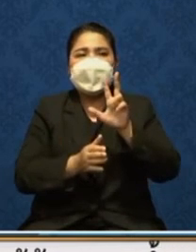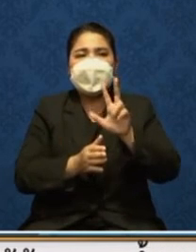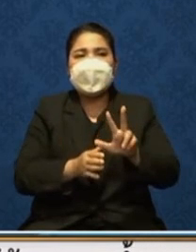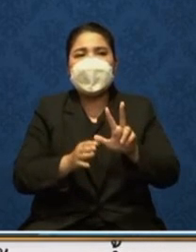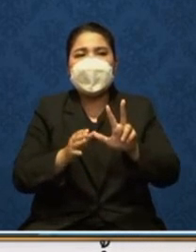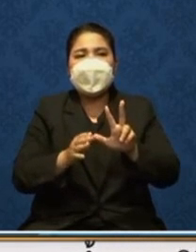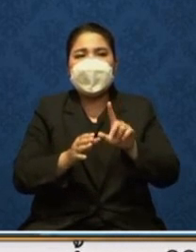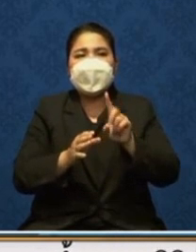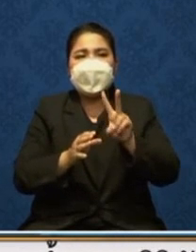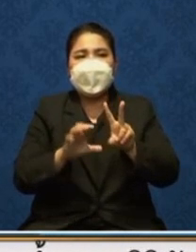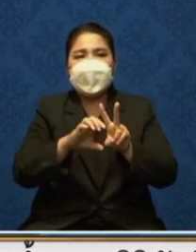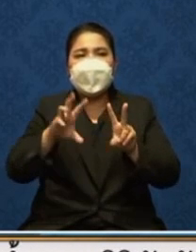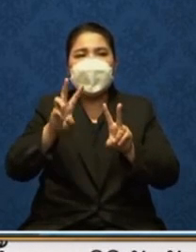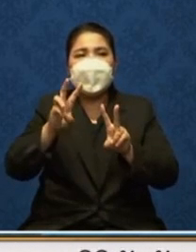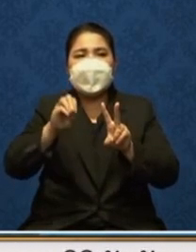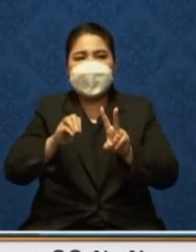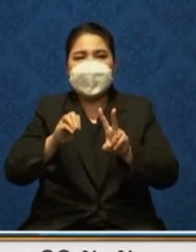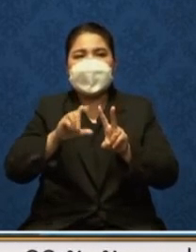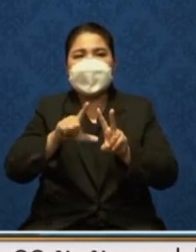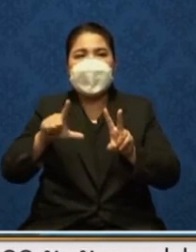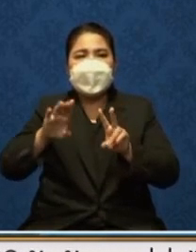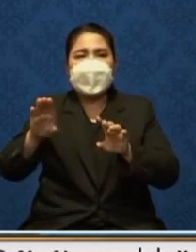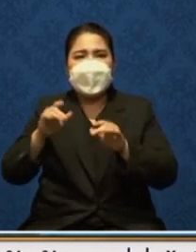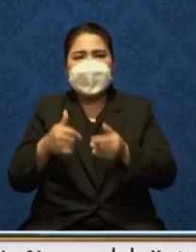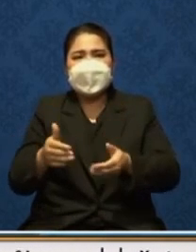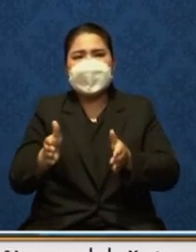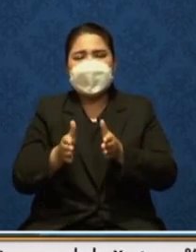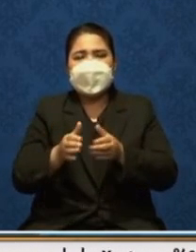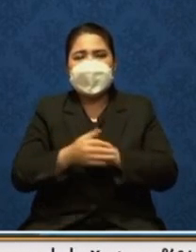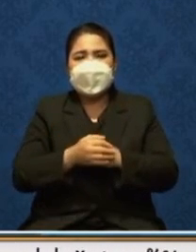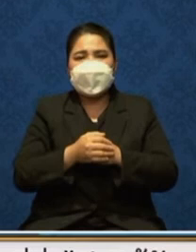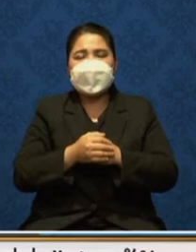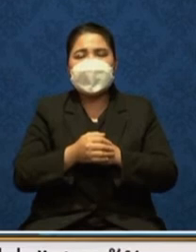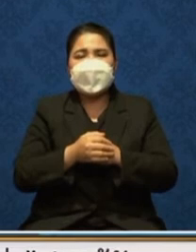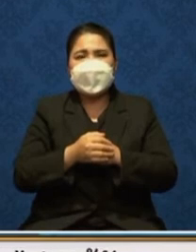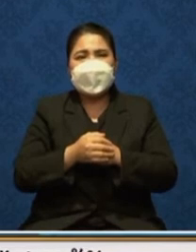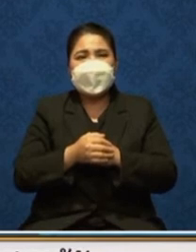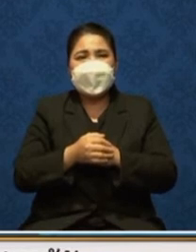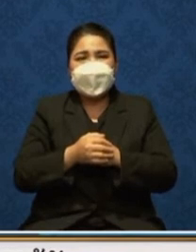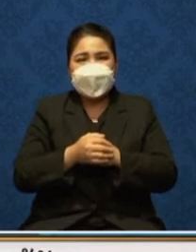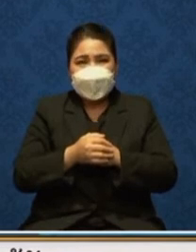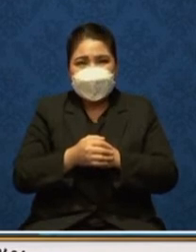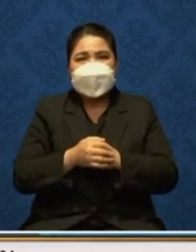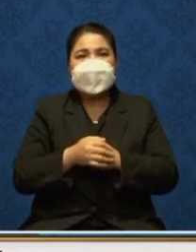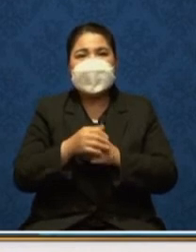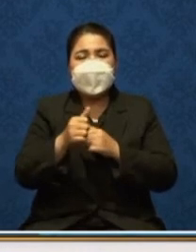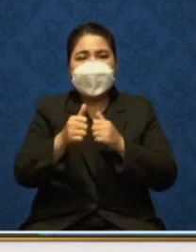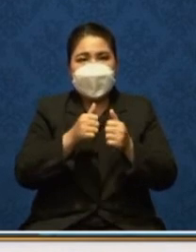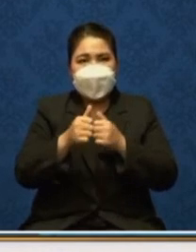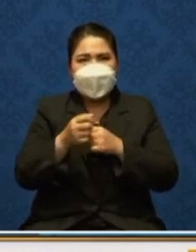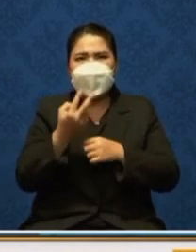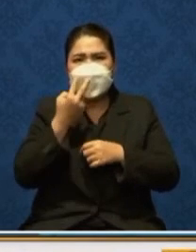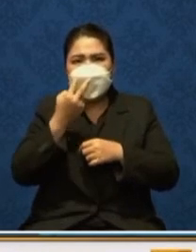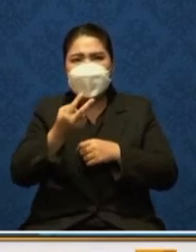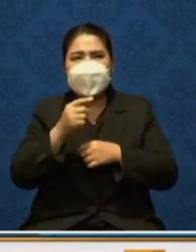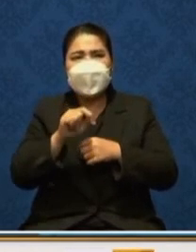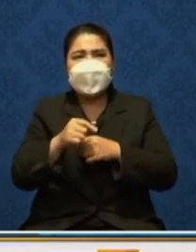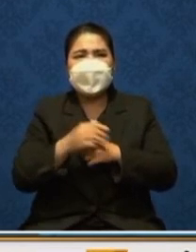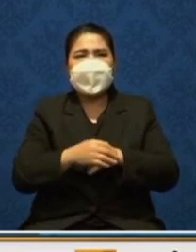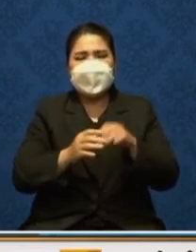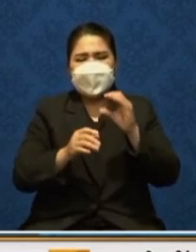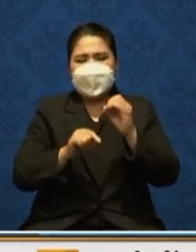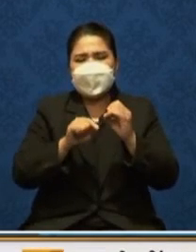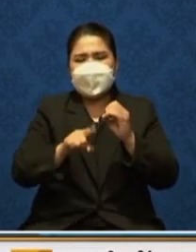เดือนและถาเราลองดูครับรที่ชนะประมูล แต่ลงงานเกืบจะเท่าราคากลางอยู่ ต่าง 0.